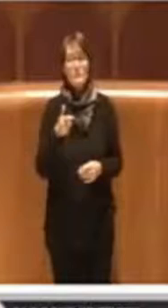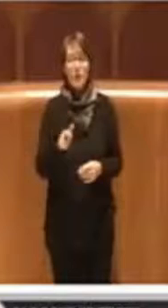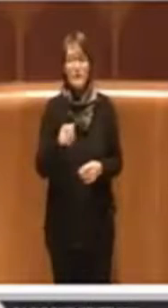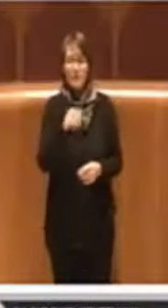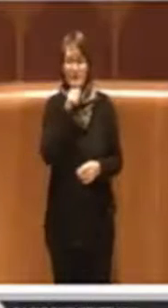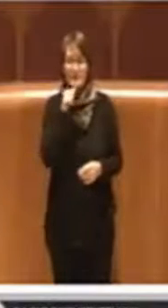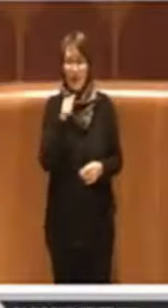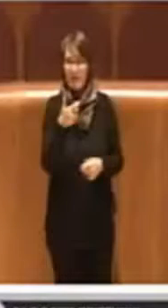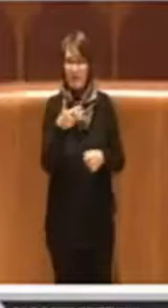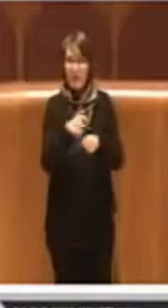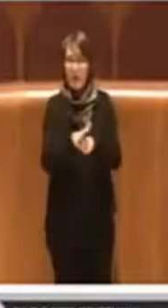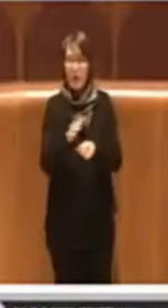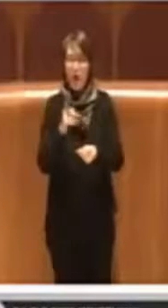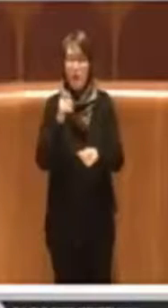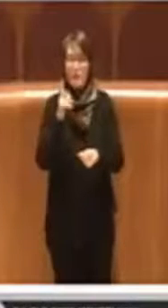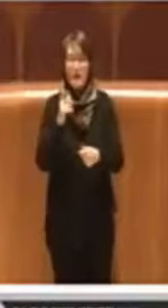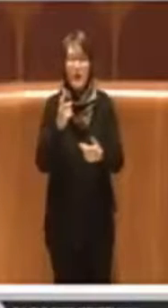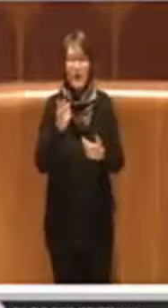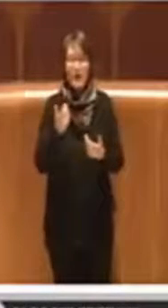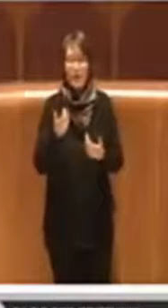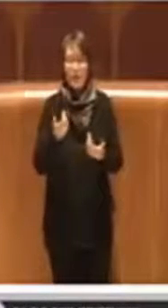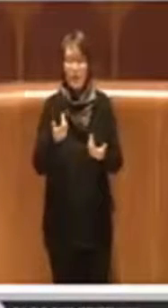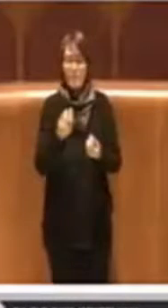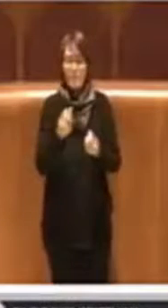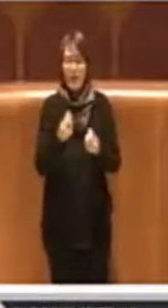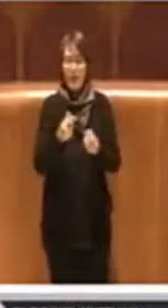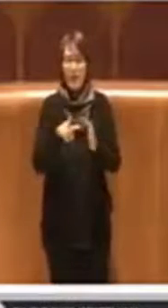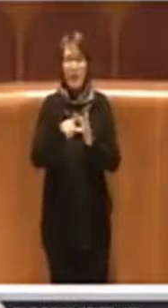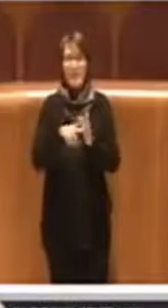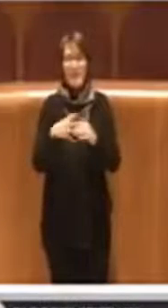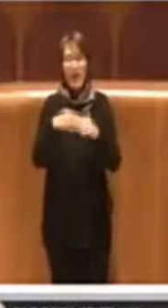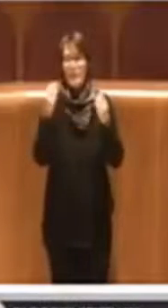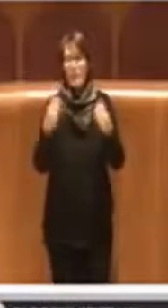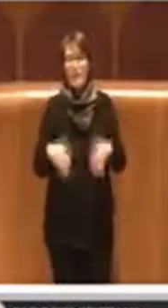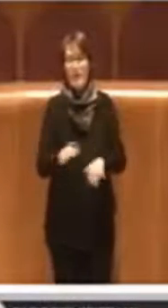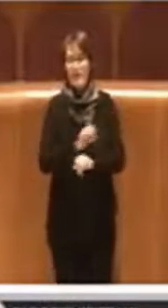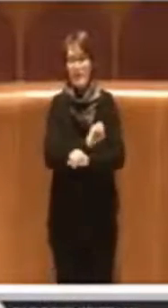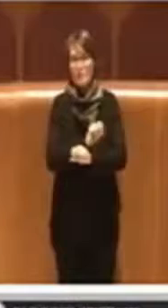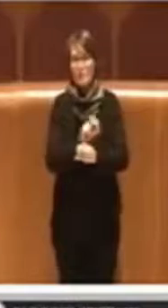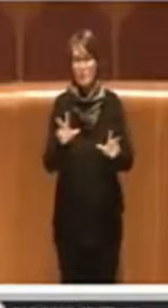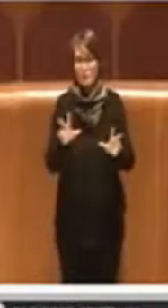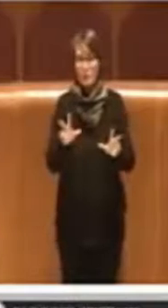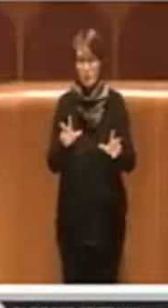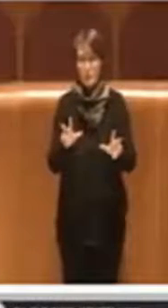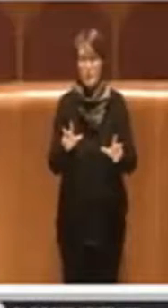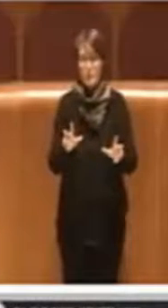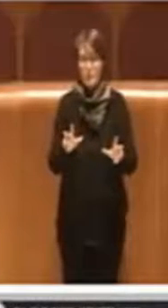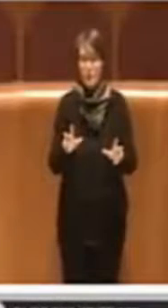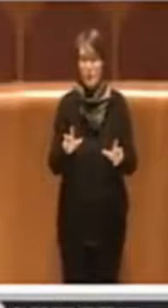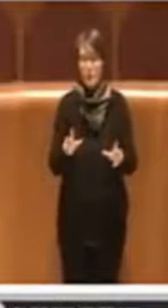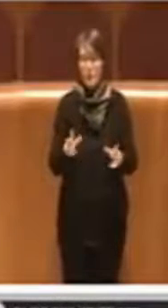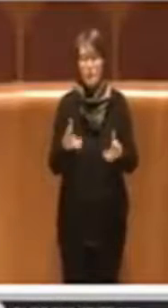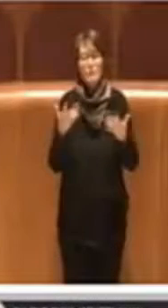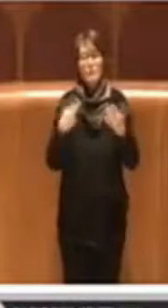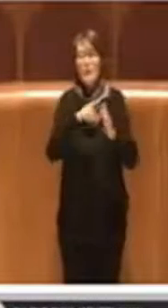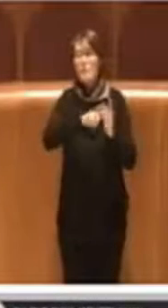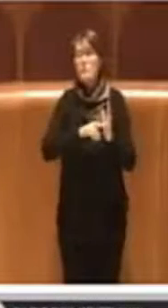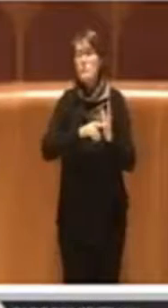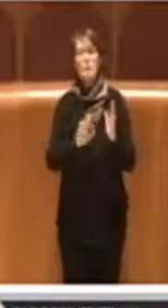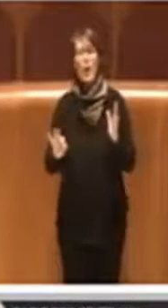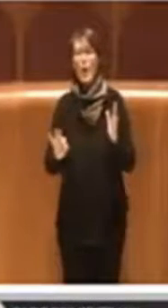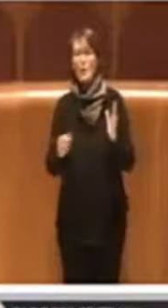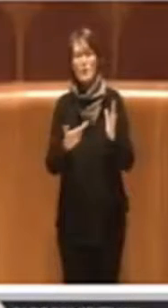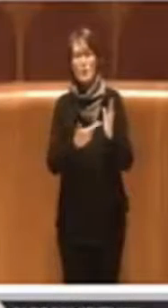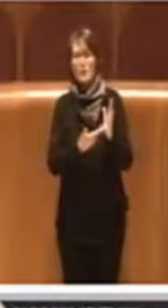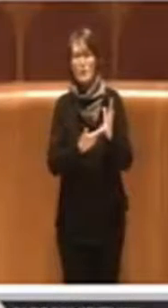d'urgenza e quindi a far, diciamo, perdere anche un po' tempo agli uffici per riformulare, per rivedere. Lo abbiamo già, lo avremo già nel regolamento